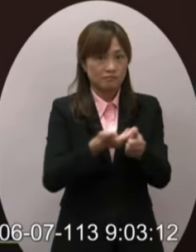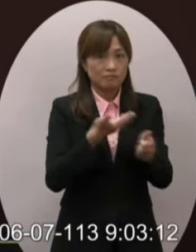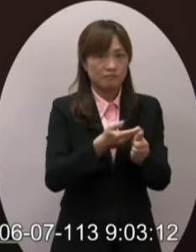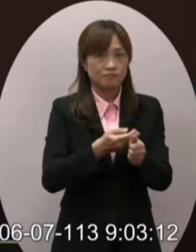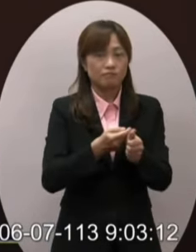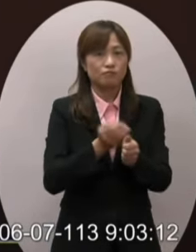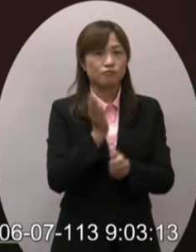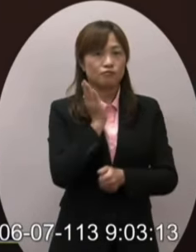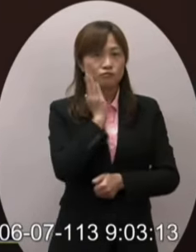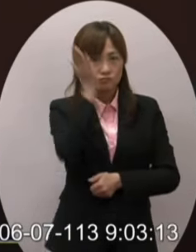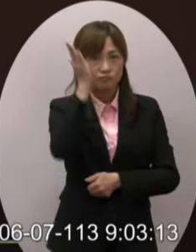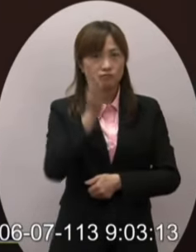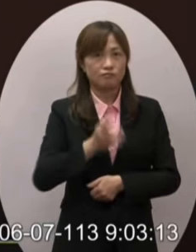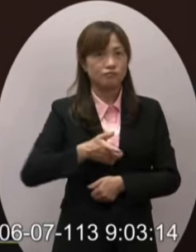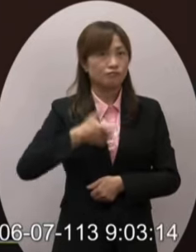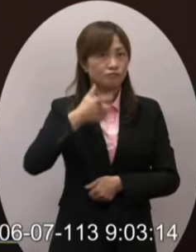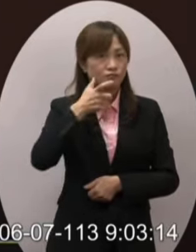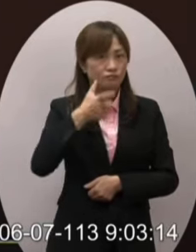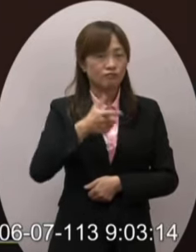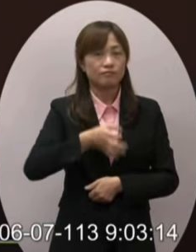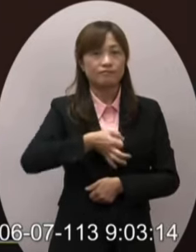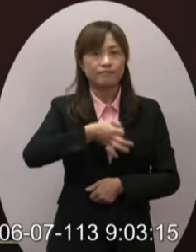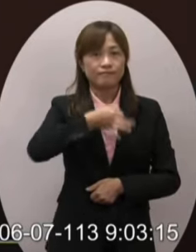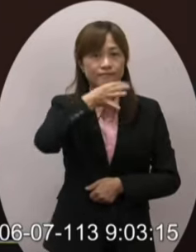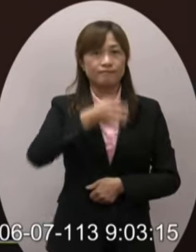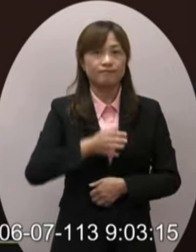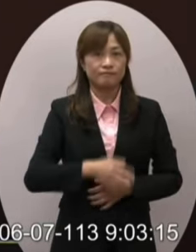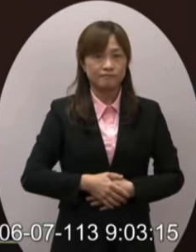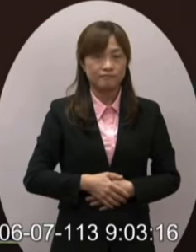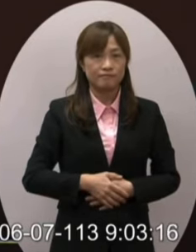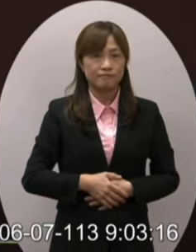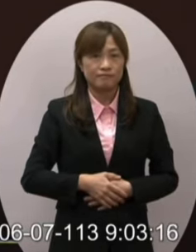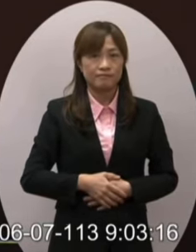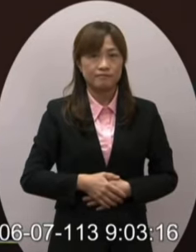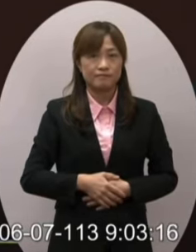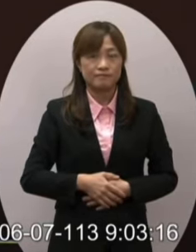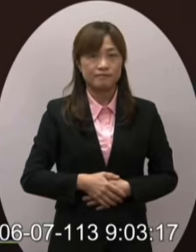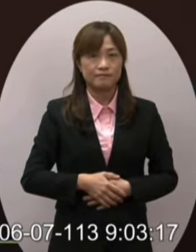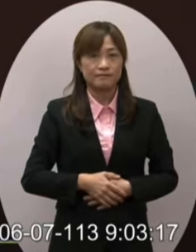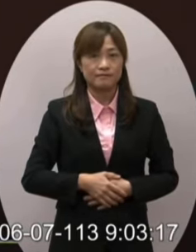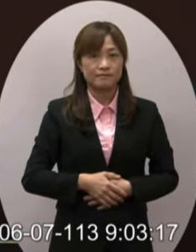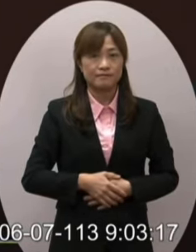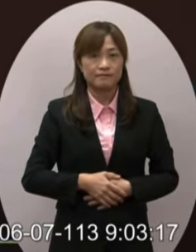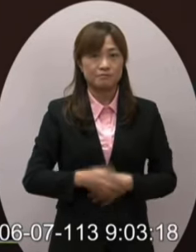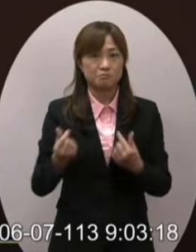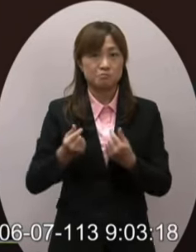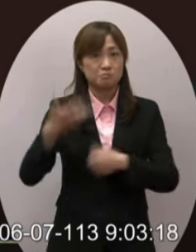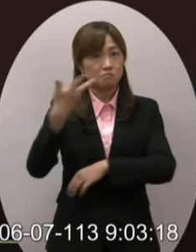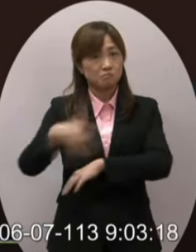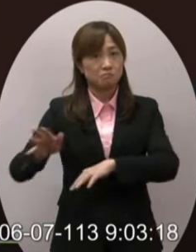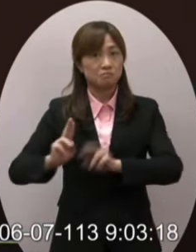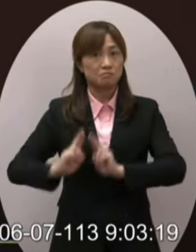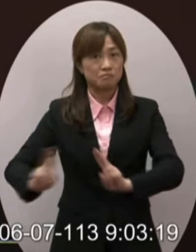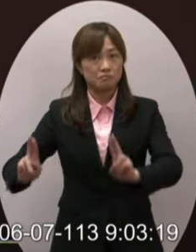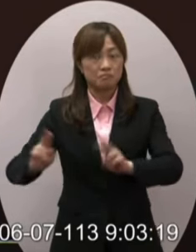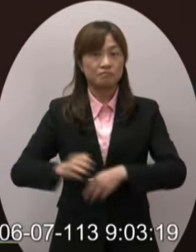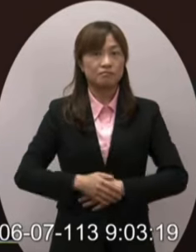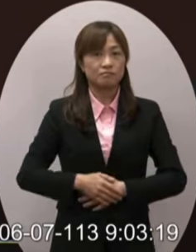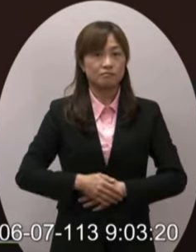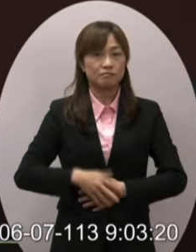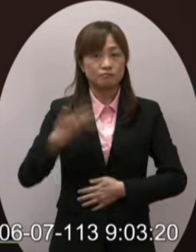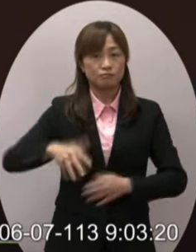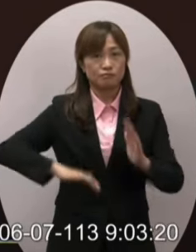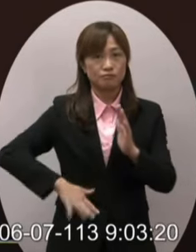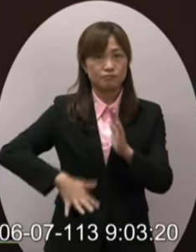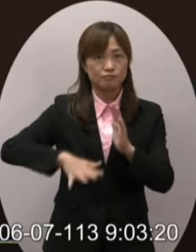稳定及极大的这个支持。我们有丰富的这个水资源，湖山水库蓄